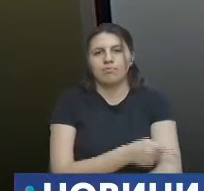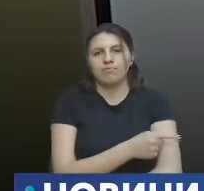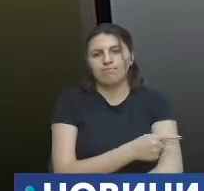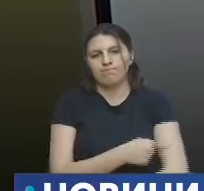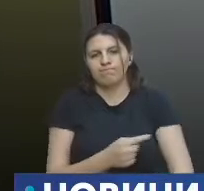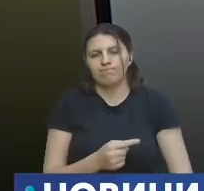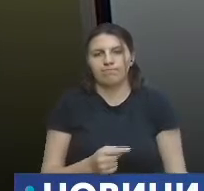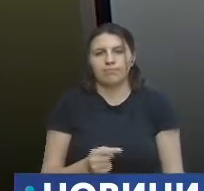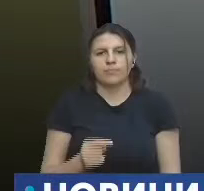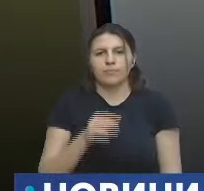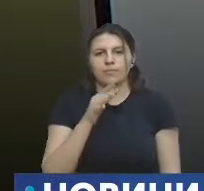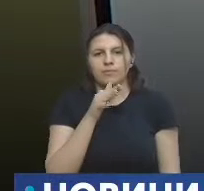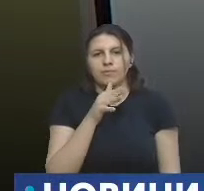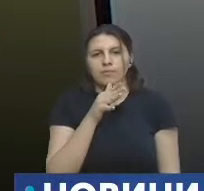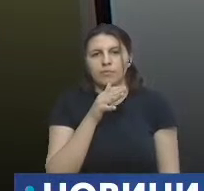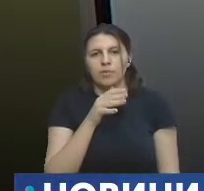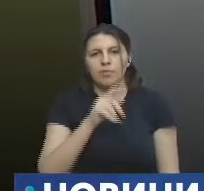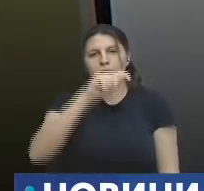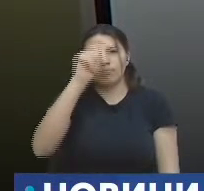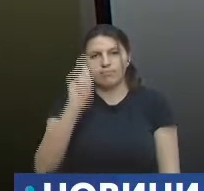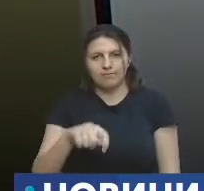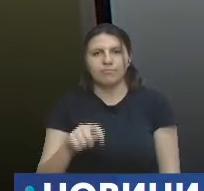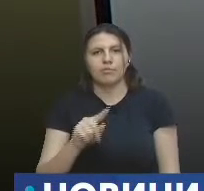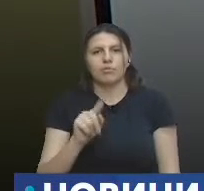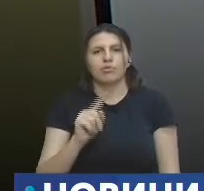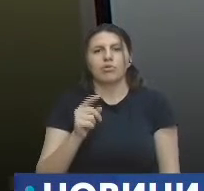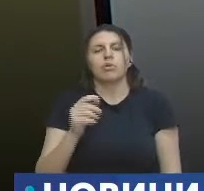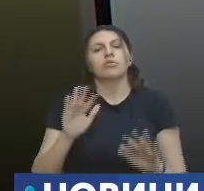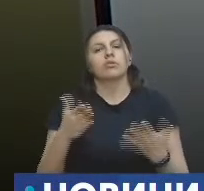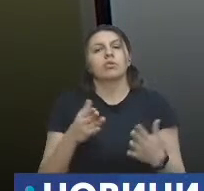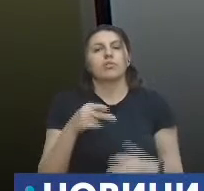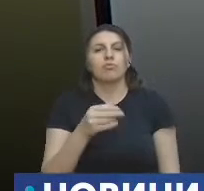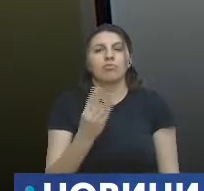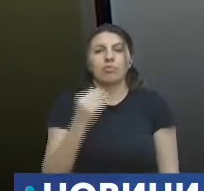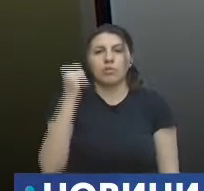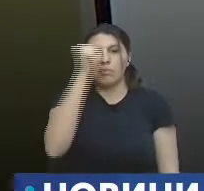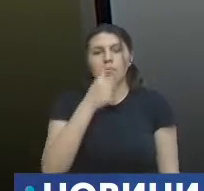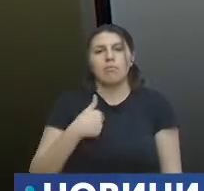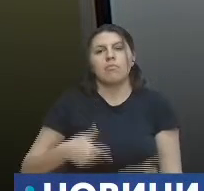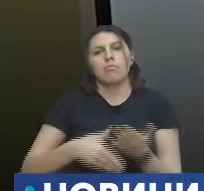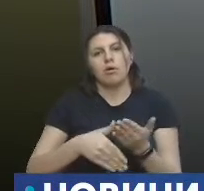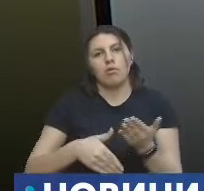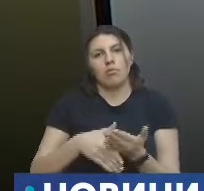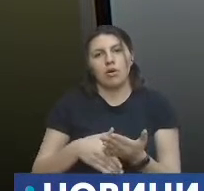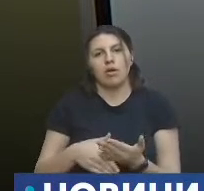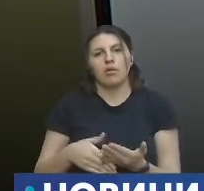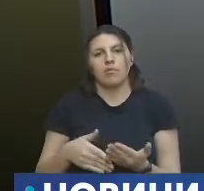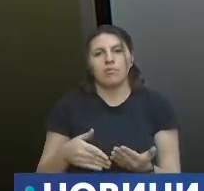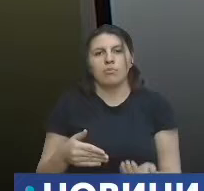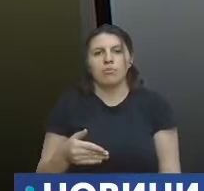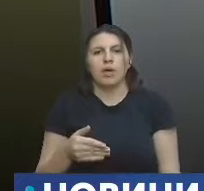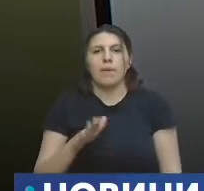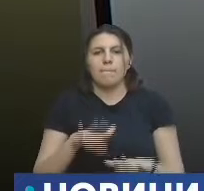время конфликта, который в 2014 году произошел, мы оказывали помощь внутрипереміщеним местным